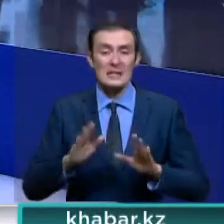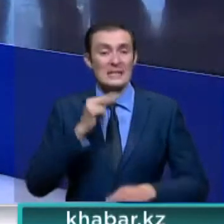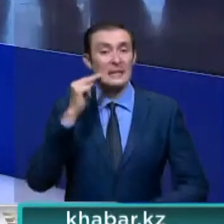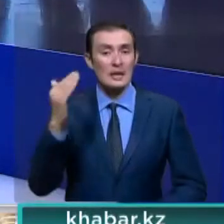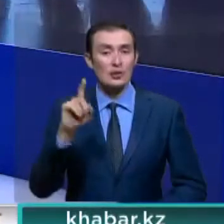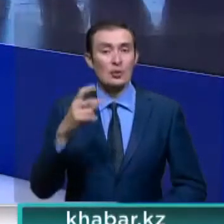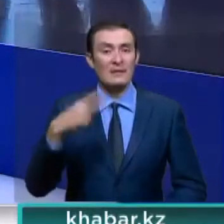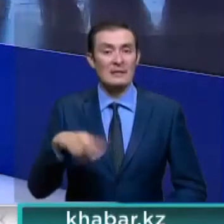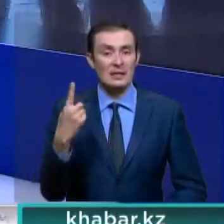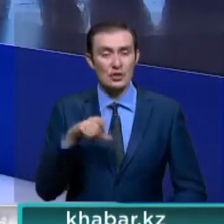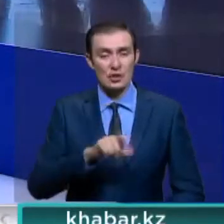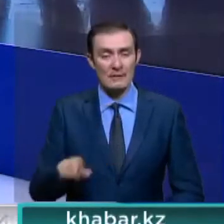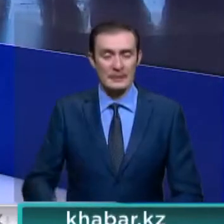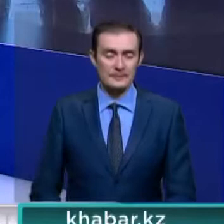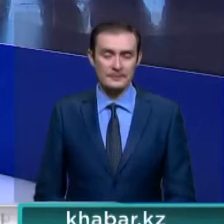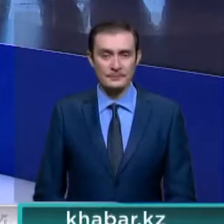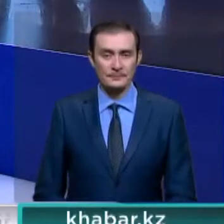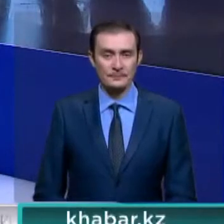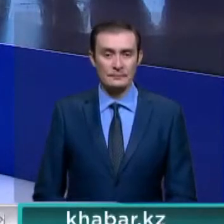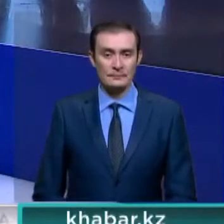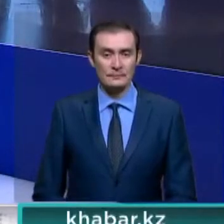Китая, 121 человек.